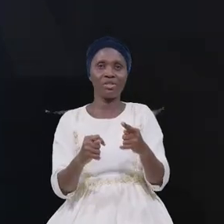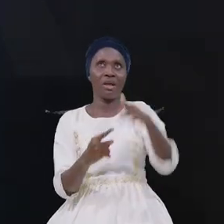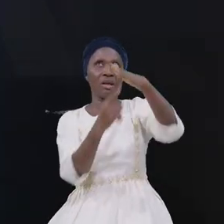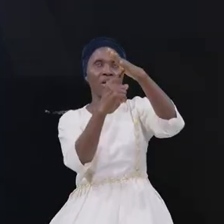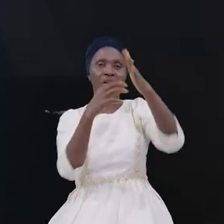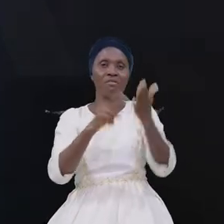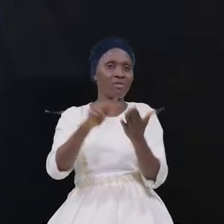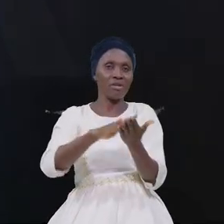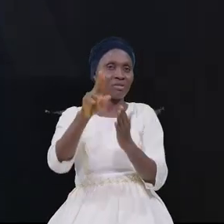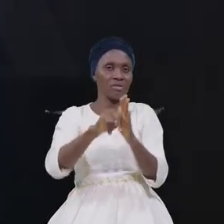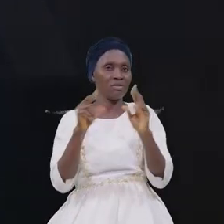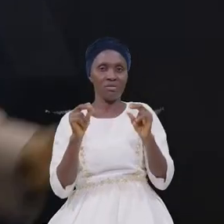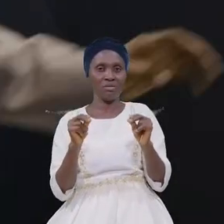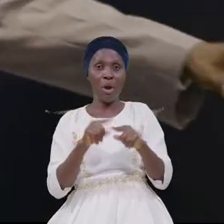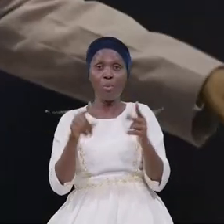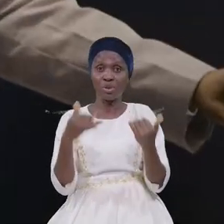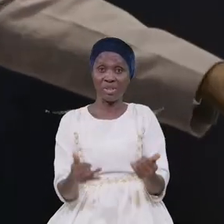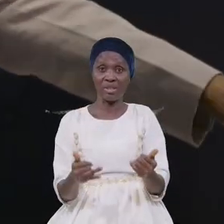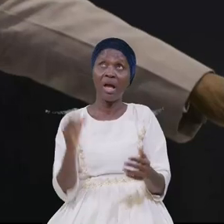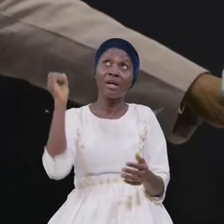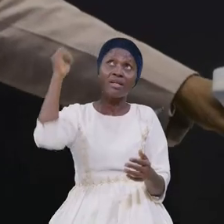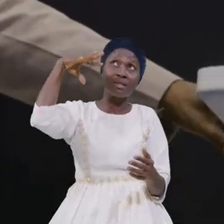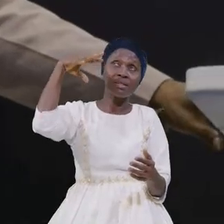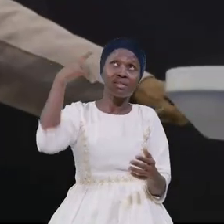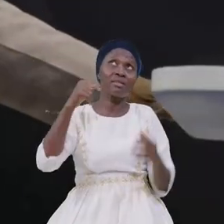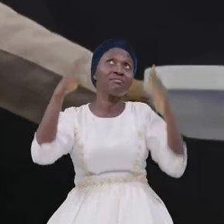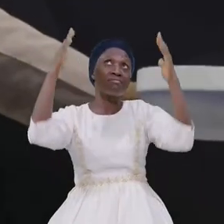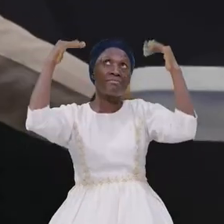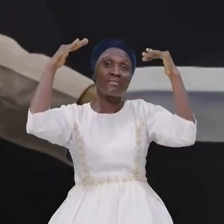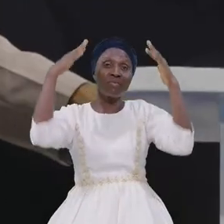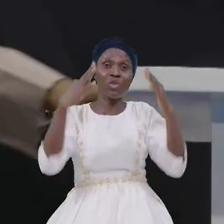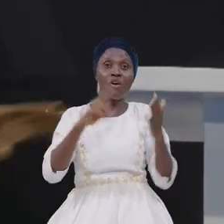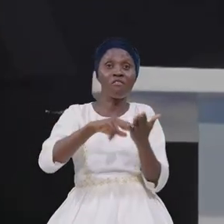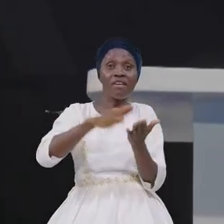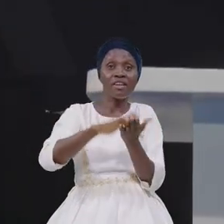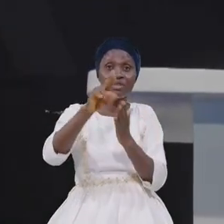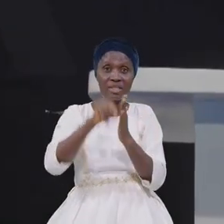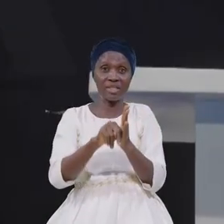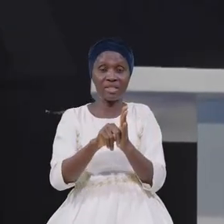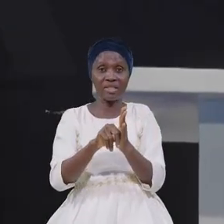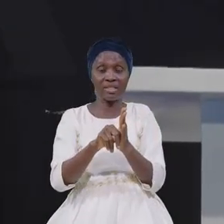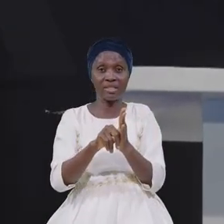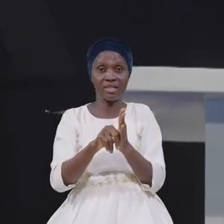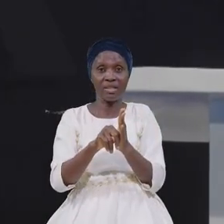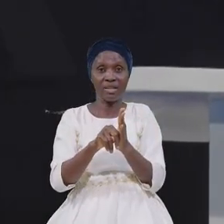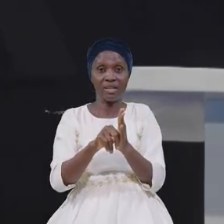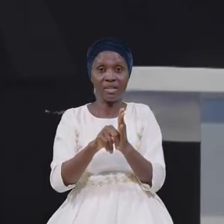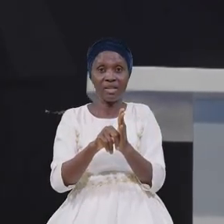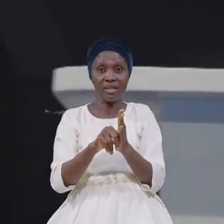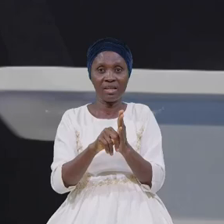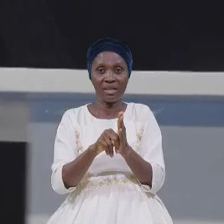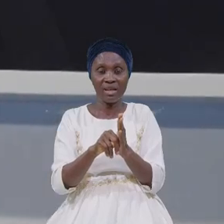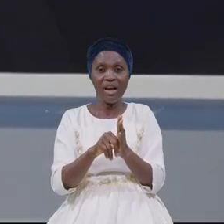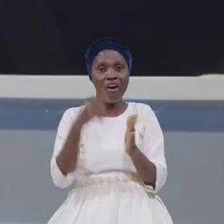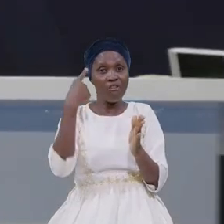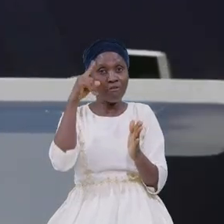la justice. Mais la grâce, la pluie de justice sur le